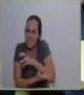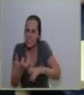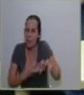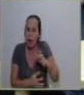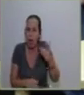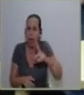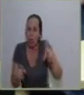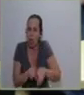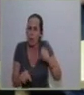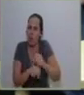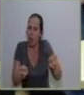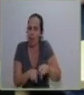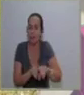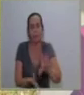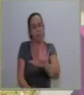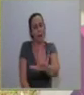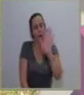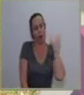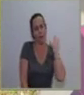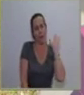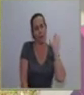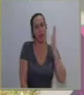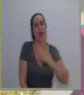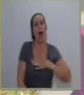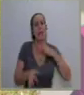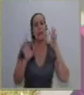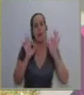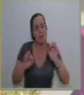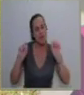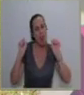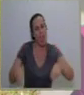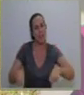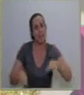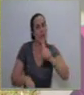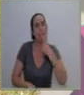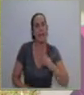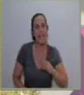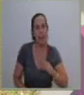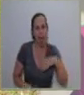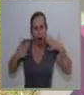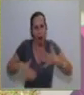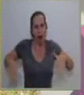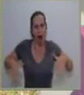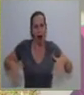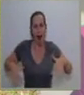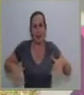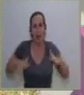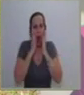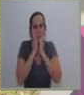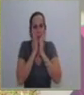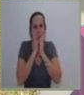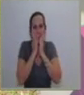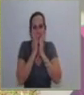כי את תקועה כל הזמן אותו דבר. חביבי, אני ממש בשליטה פה, ואתה לא תגיד לי, אוי ואבוי.